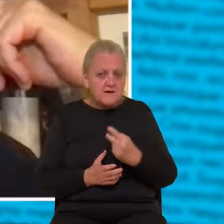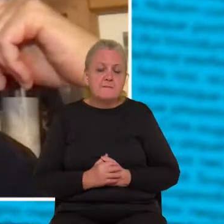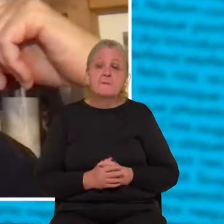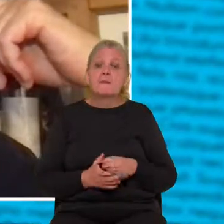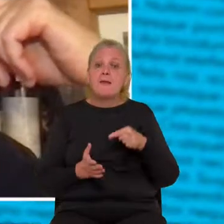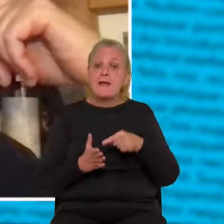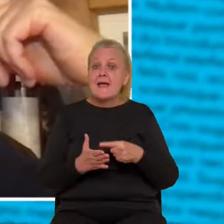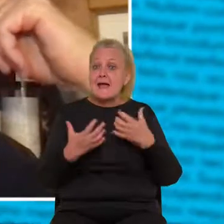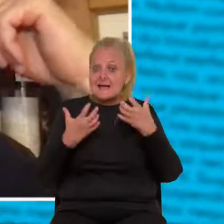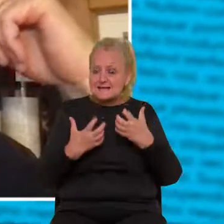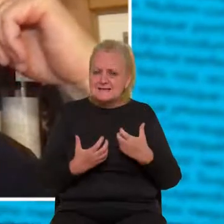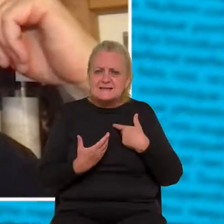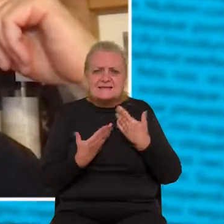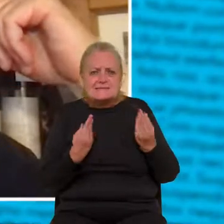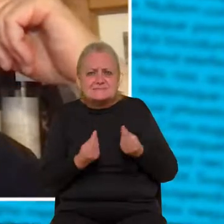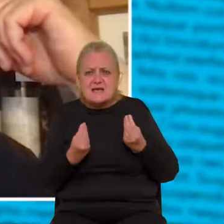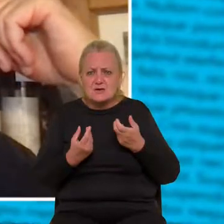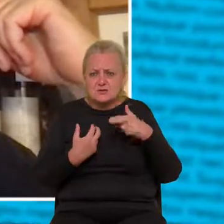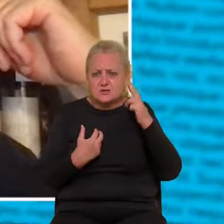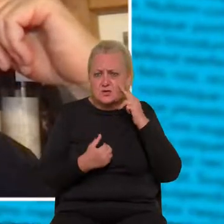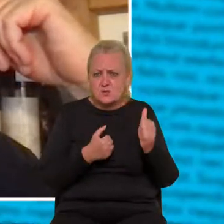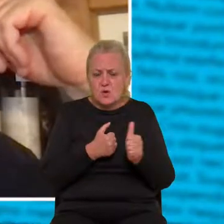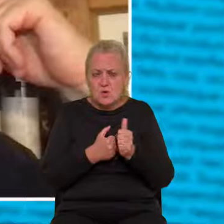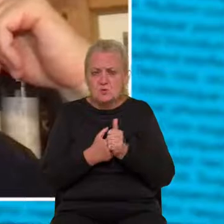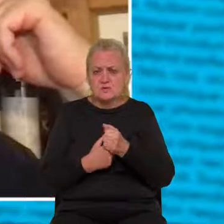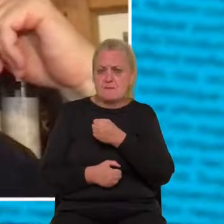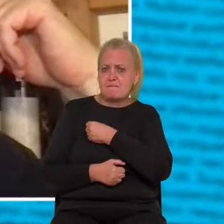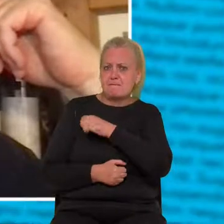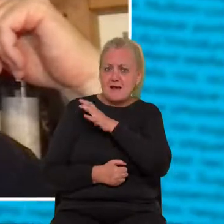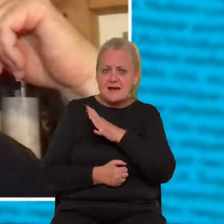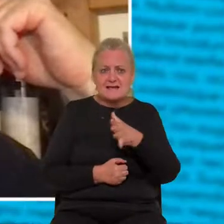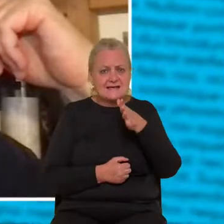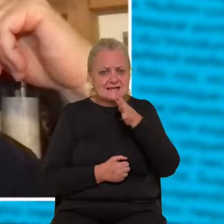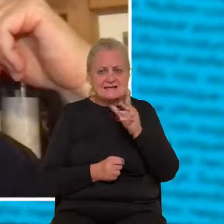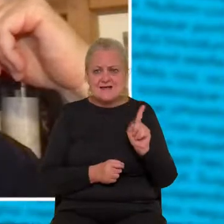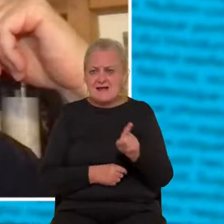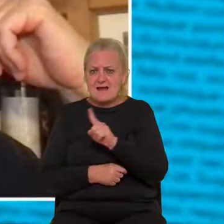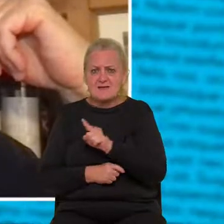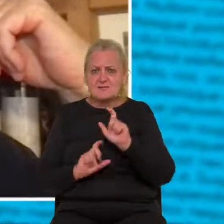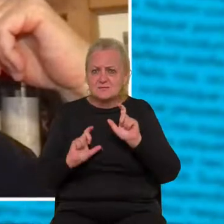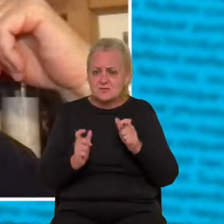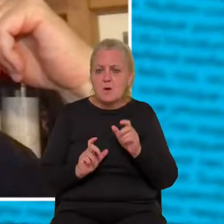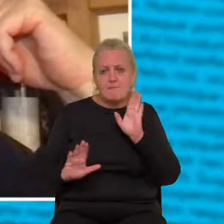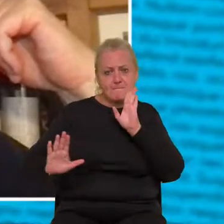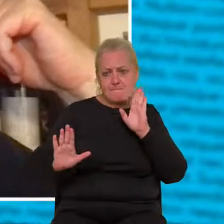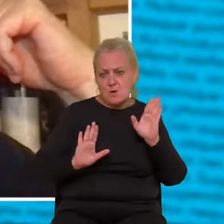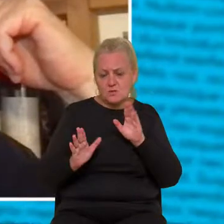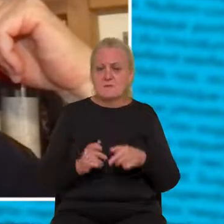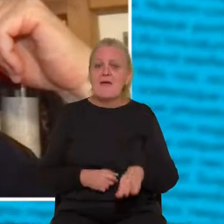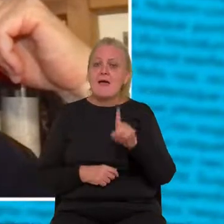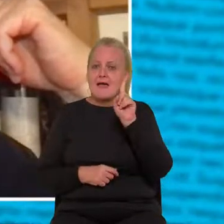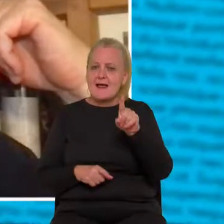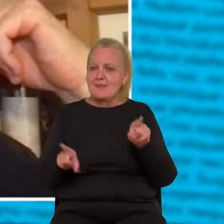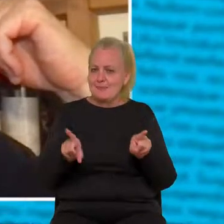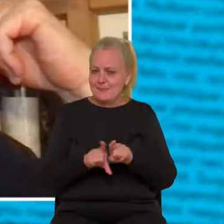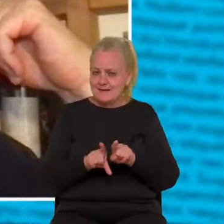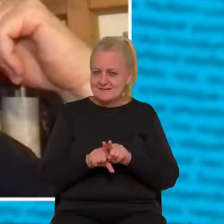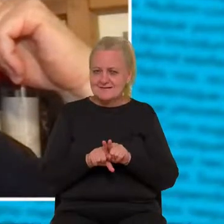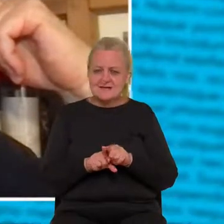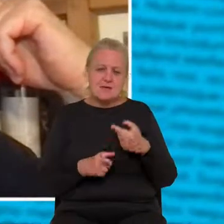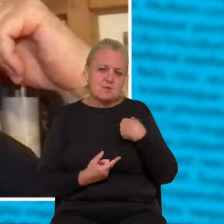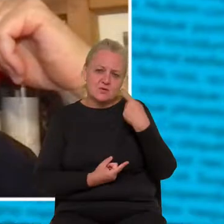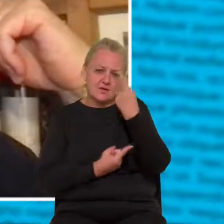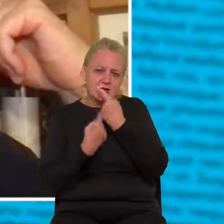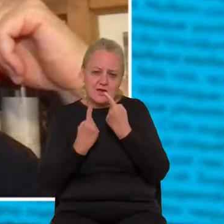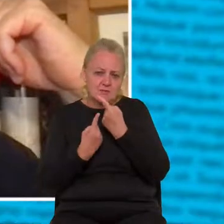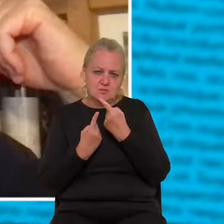gdy chciałem zrozumieć to, co dzieje się między Palestyną i Izraelem, to też było podobnie, ale jednocześnie nie sądzę, żeby